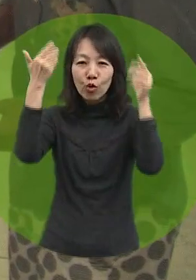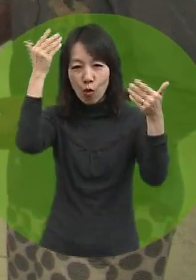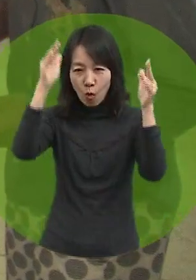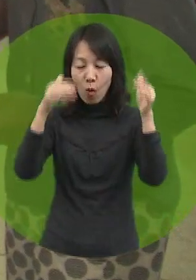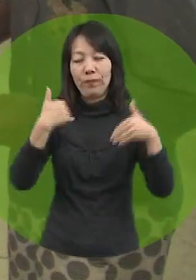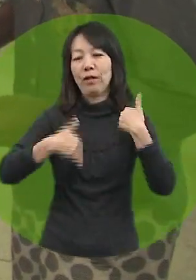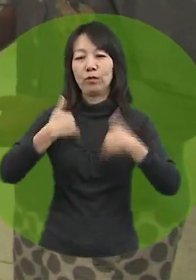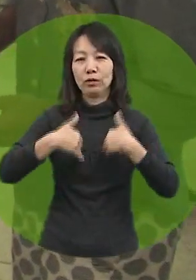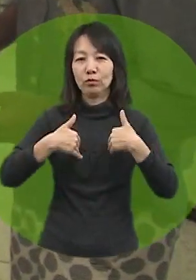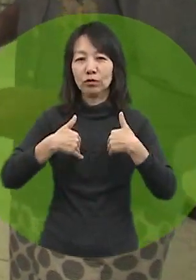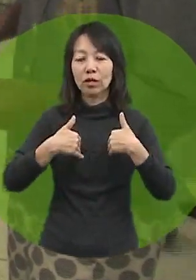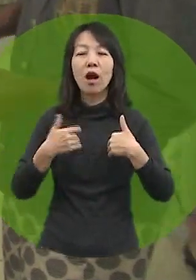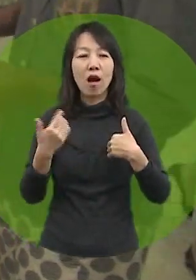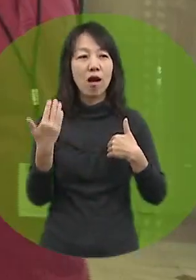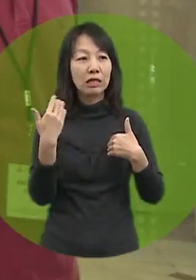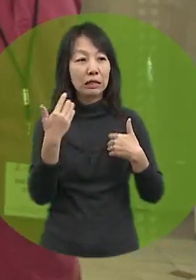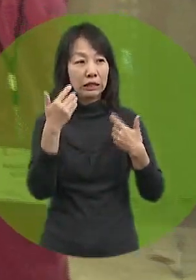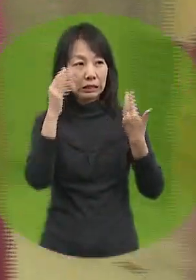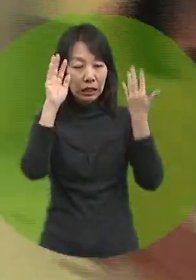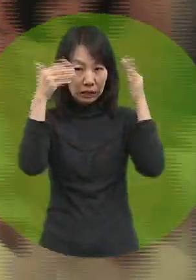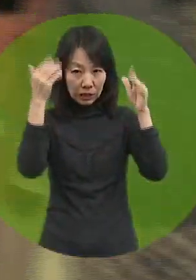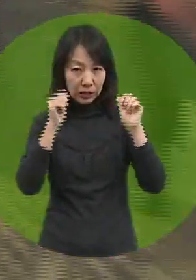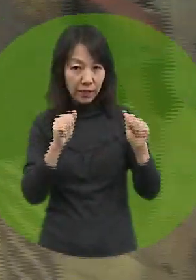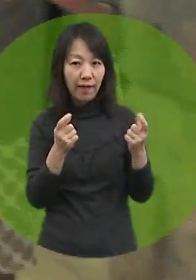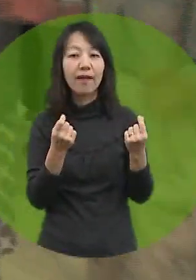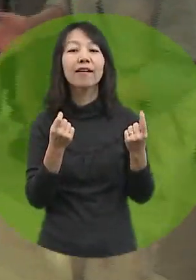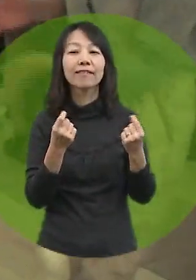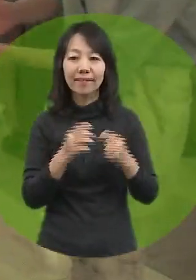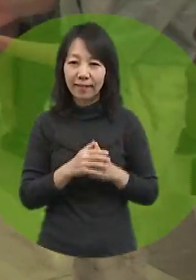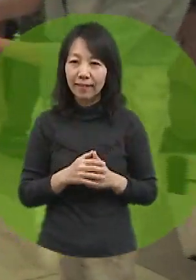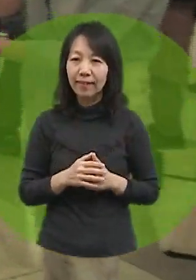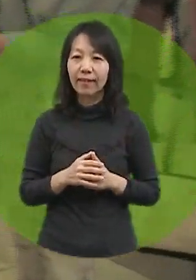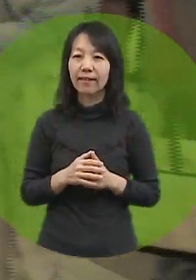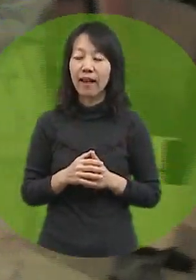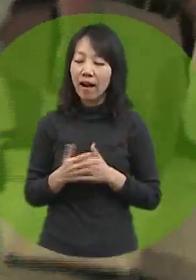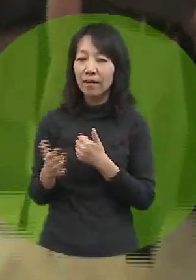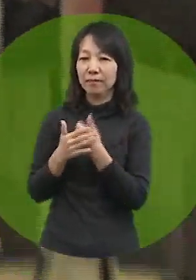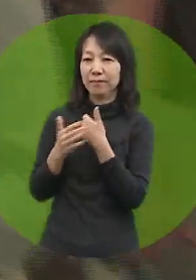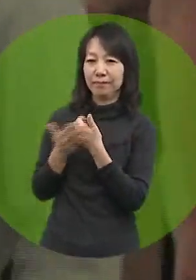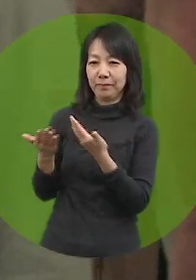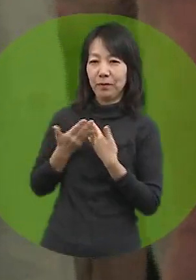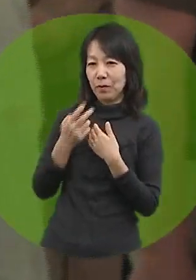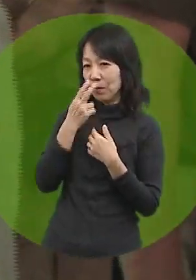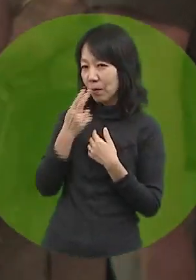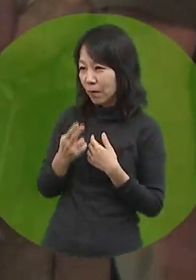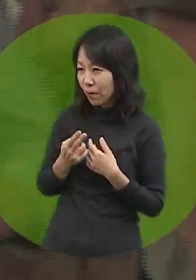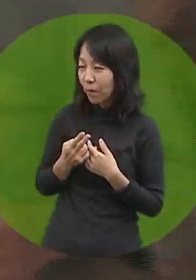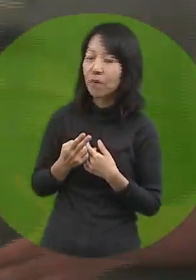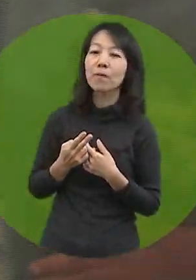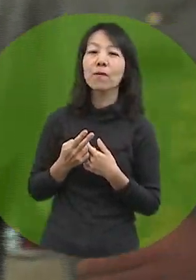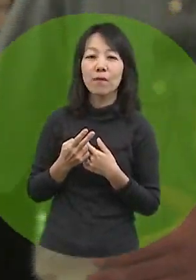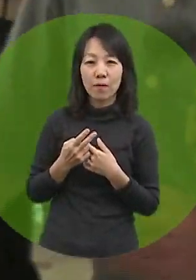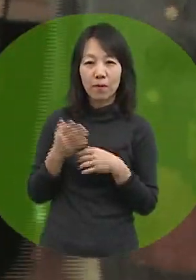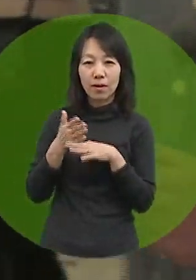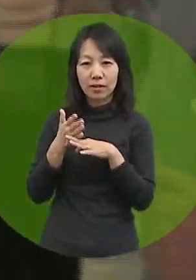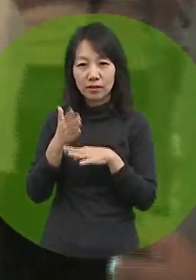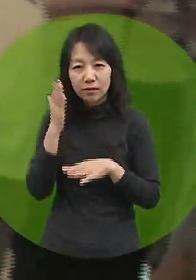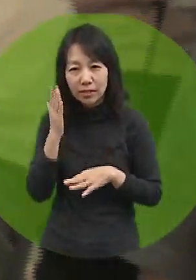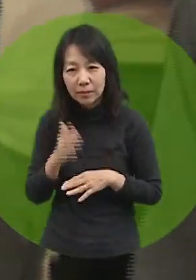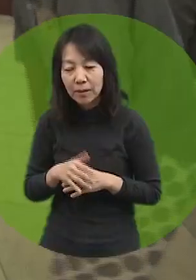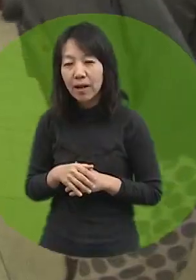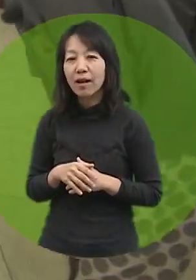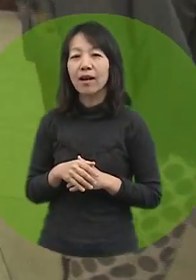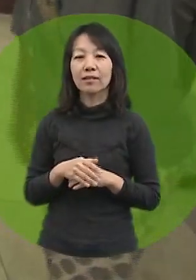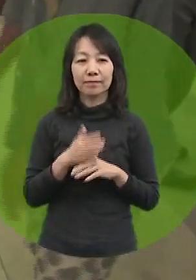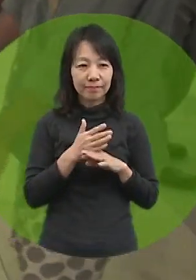ちょっとカチャーシュやってくれてましたね。 助けていただきましたね。 いや助かりました。 どうもありが